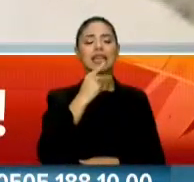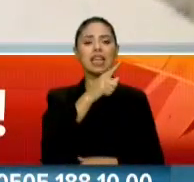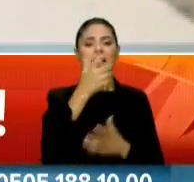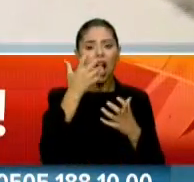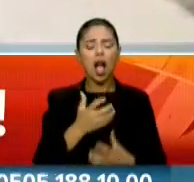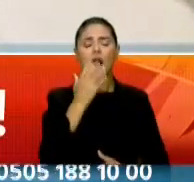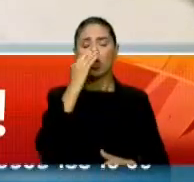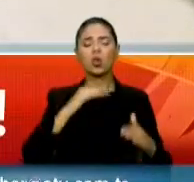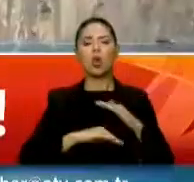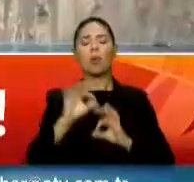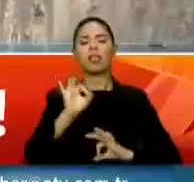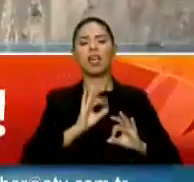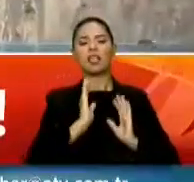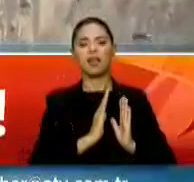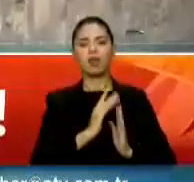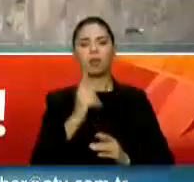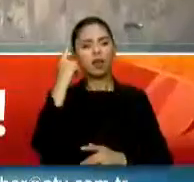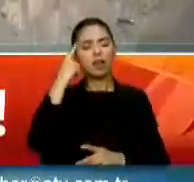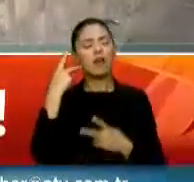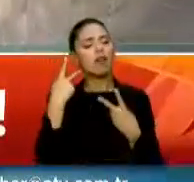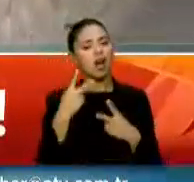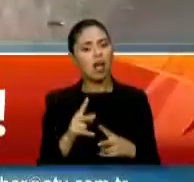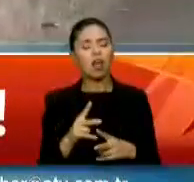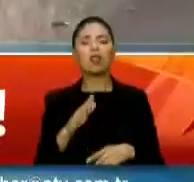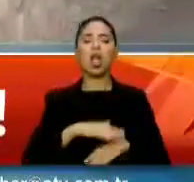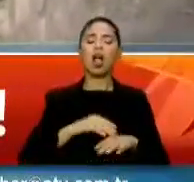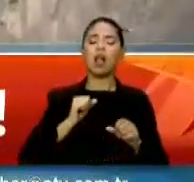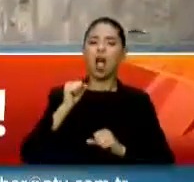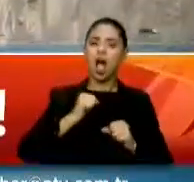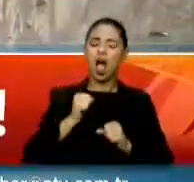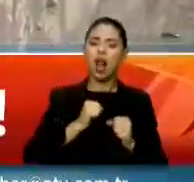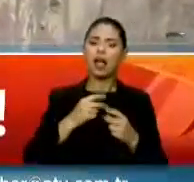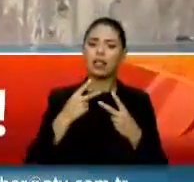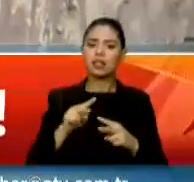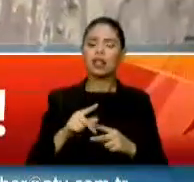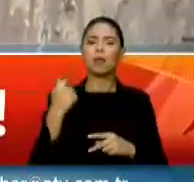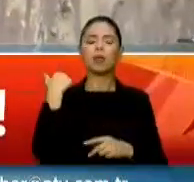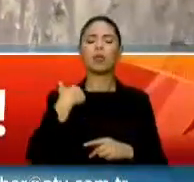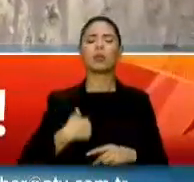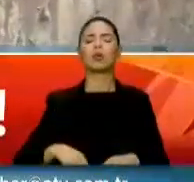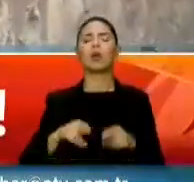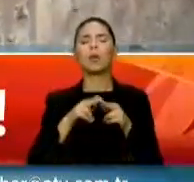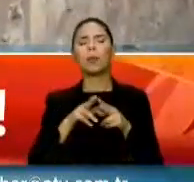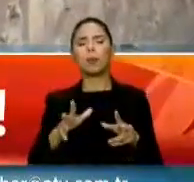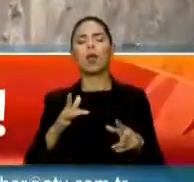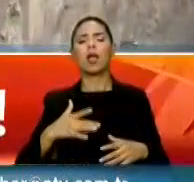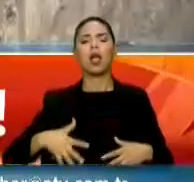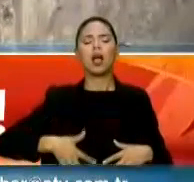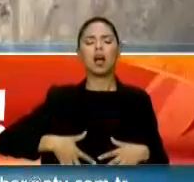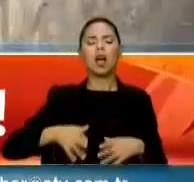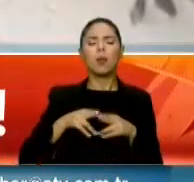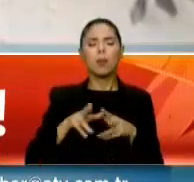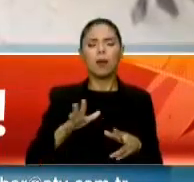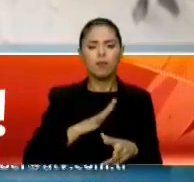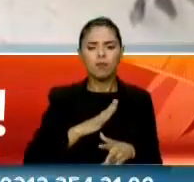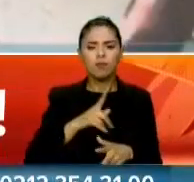bakımda tedavisi devam ediyor. Birinci açık, elini kolunu hareket edebiliyor. Sadece kaburgalarında kırık, karaciğerinde dalanda yırtılmalar